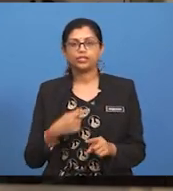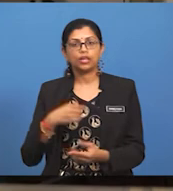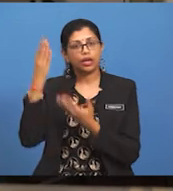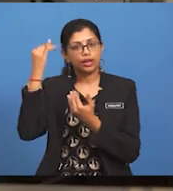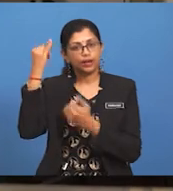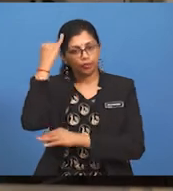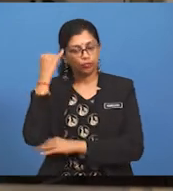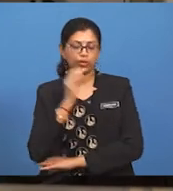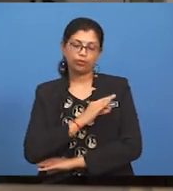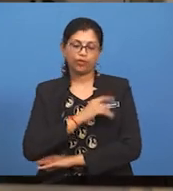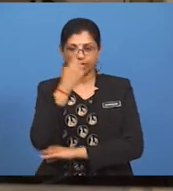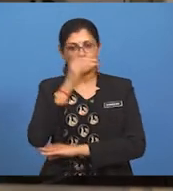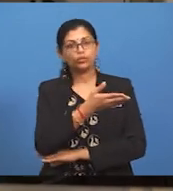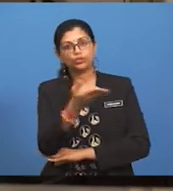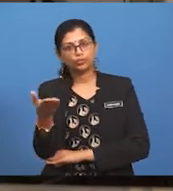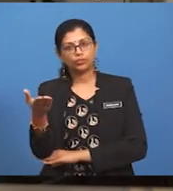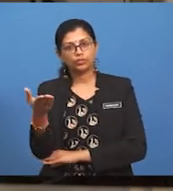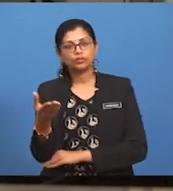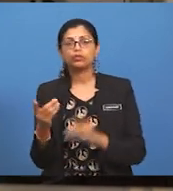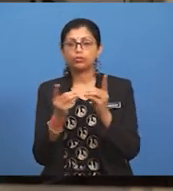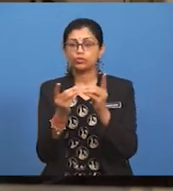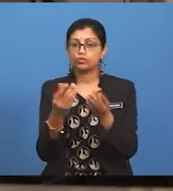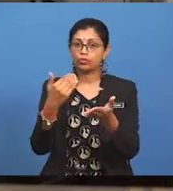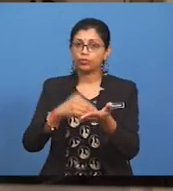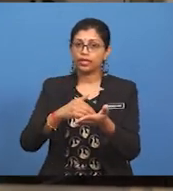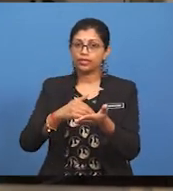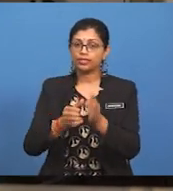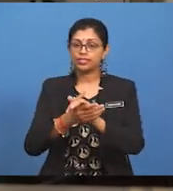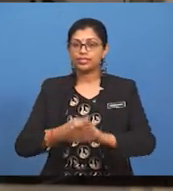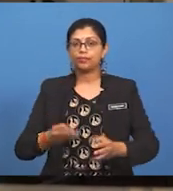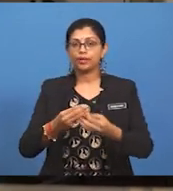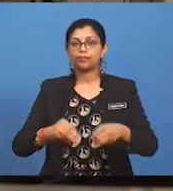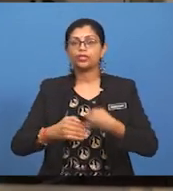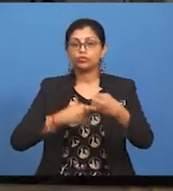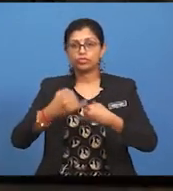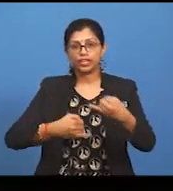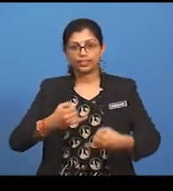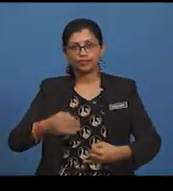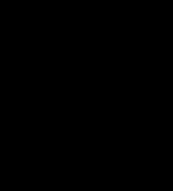manfaat kepada anda semua. Semoga kita berjumpa lagi. Selamat maju jaya.